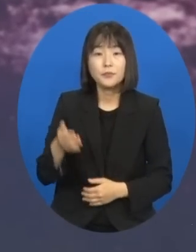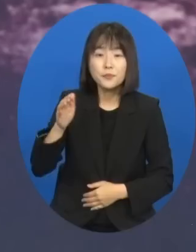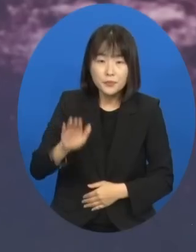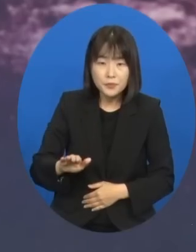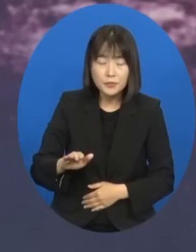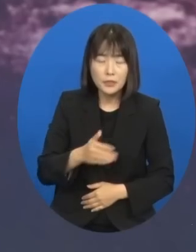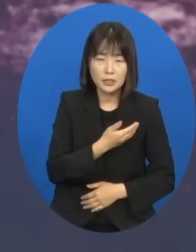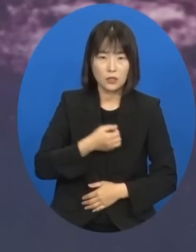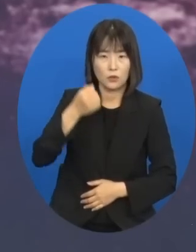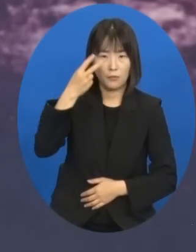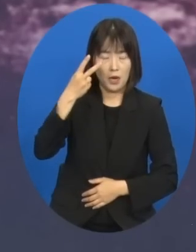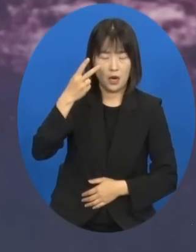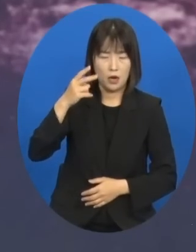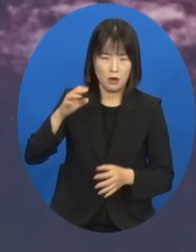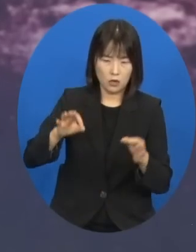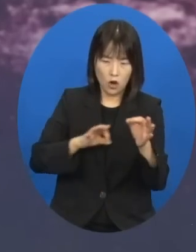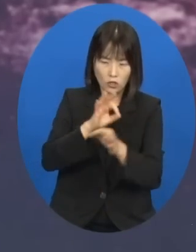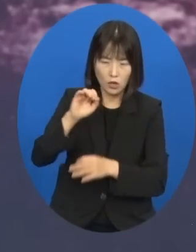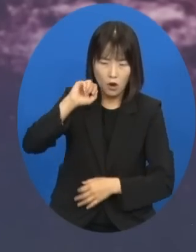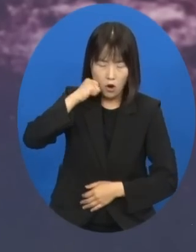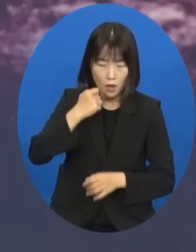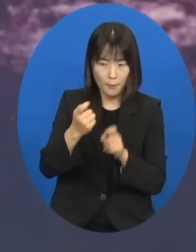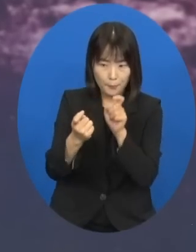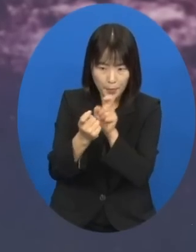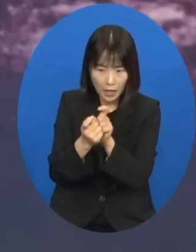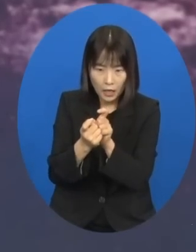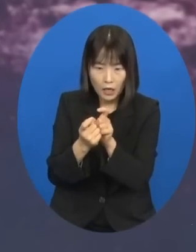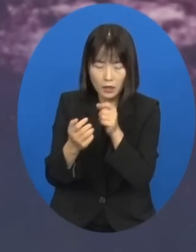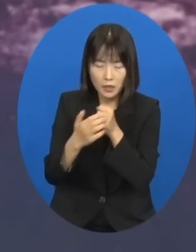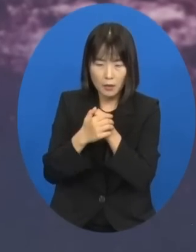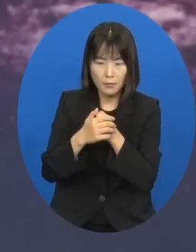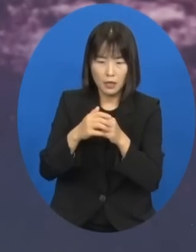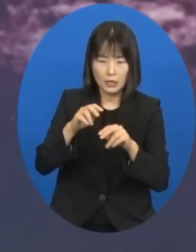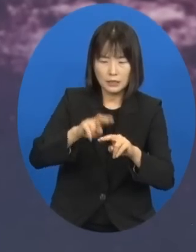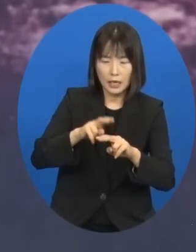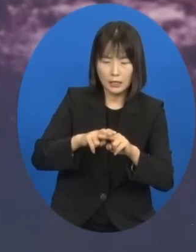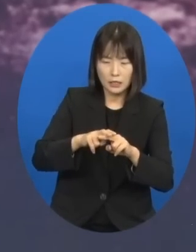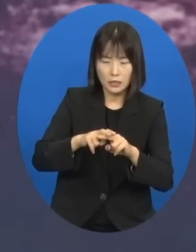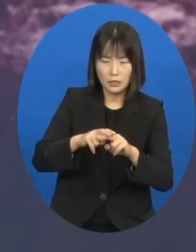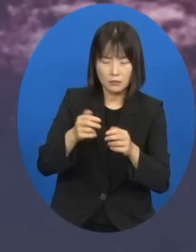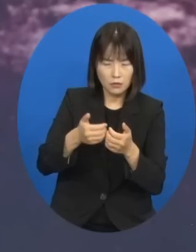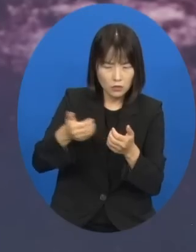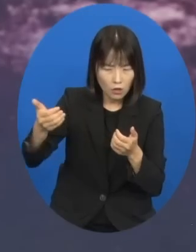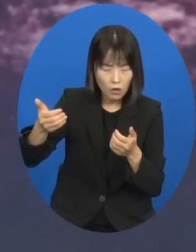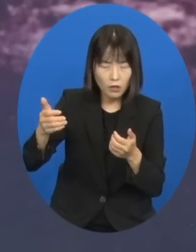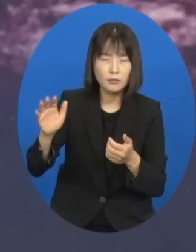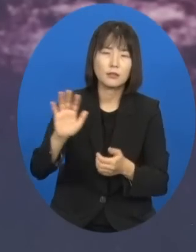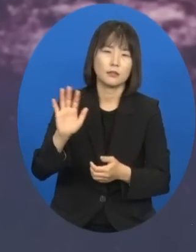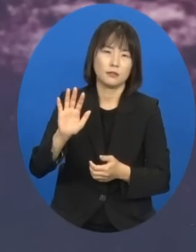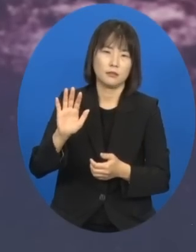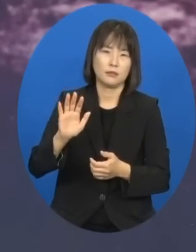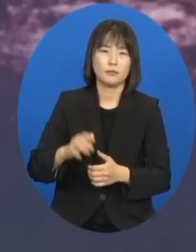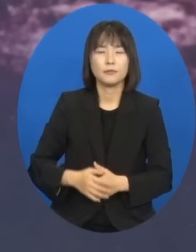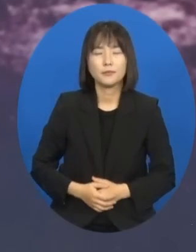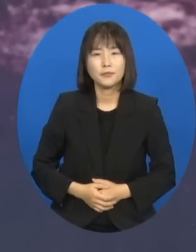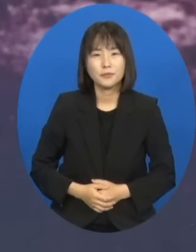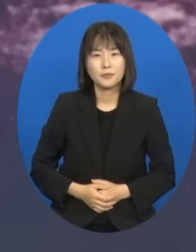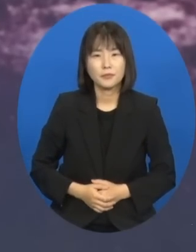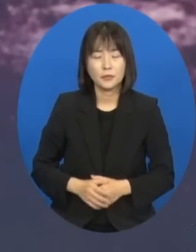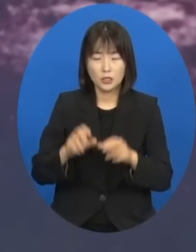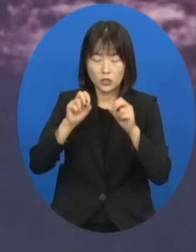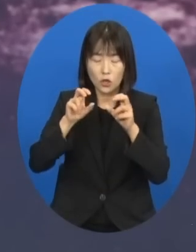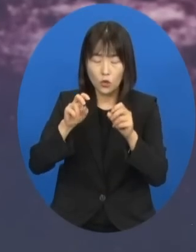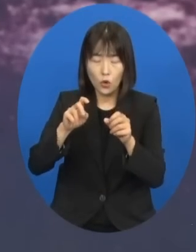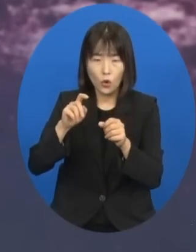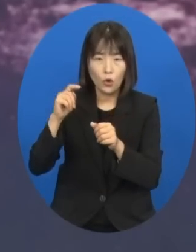사도 바울은 경제적인 흉년을 만났다고 해서 그 자리를 떠나지 않았다라는 데 있습니다. 그의 선교적